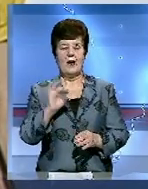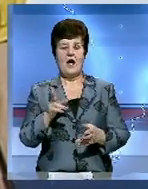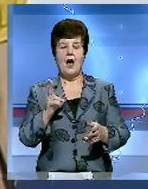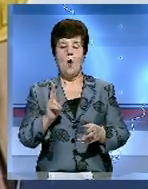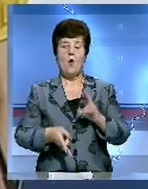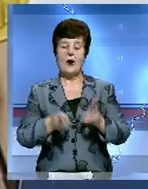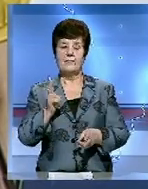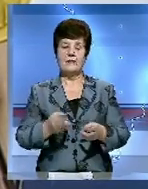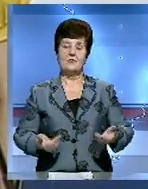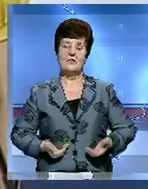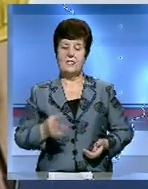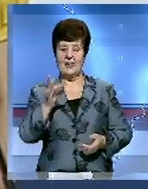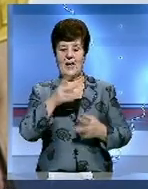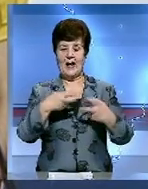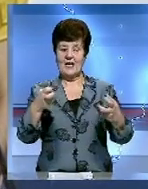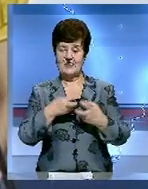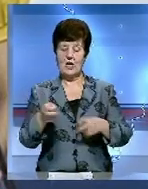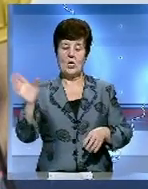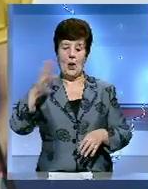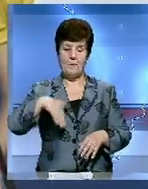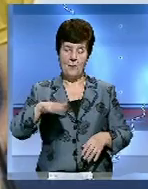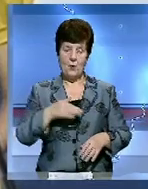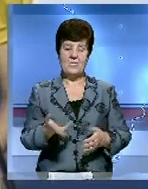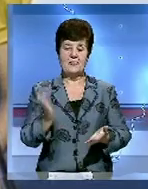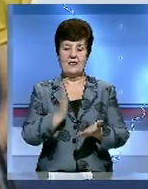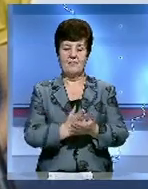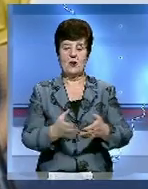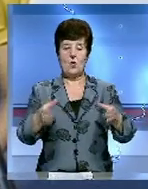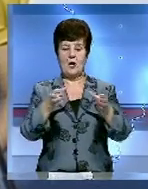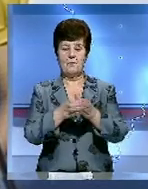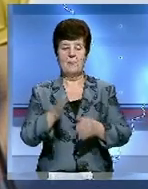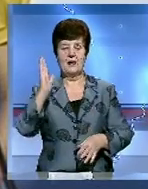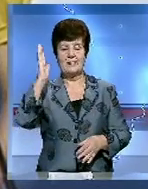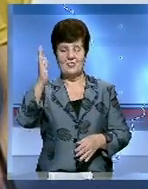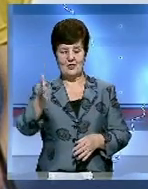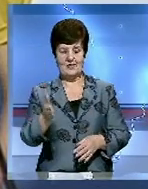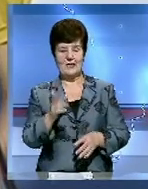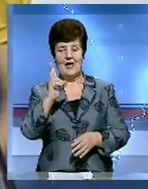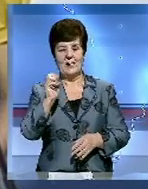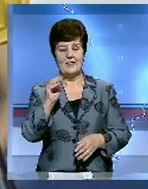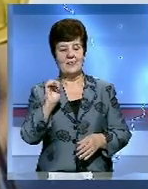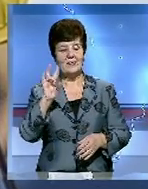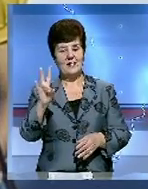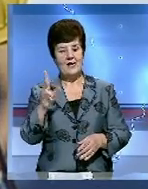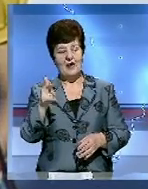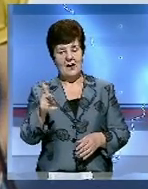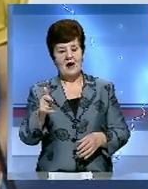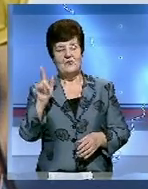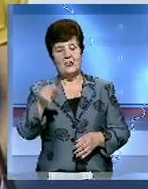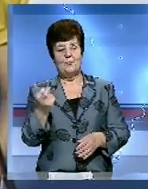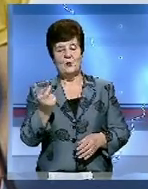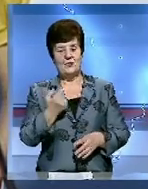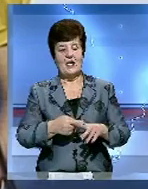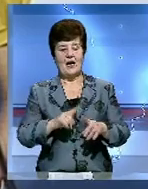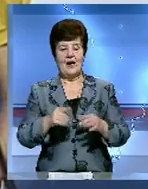la Rezeni, pentru ca mai apoi să devină o companie prestigioasă de catering. Cred că cel puțin cei care sunt astăzi